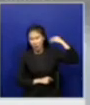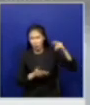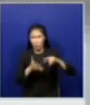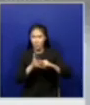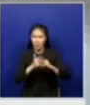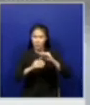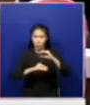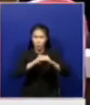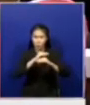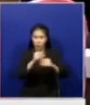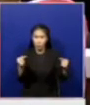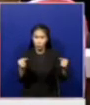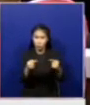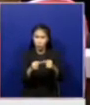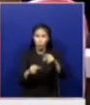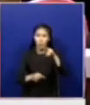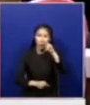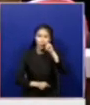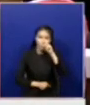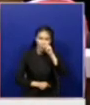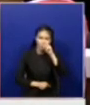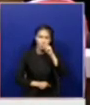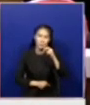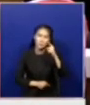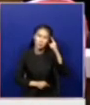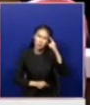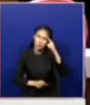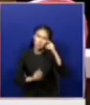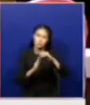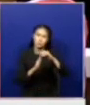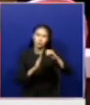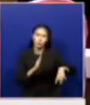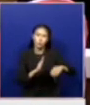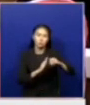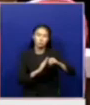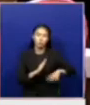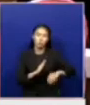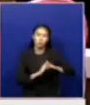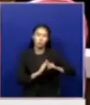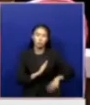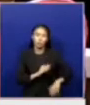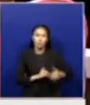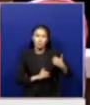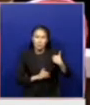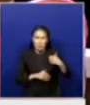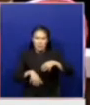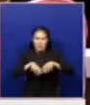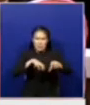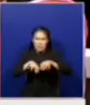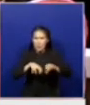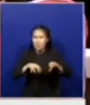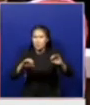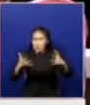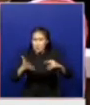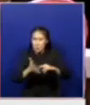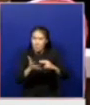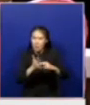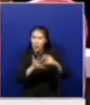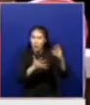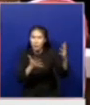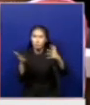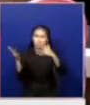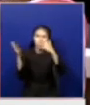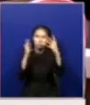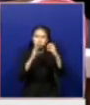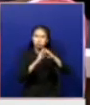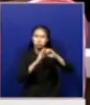การเกี่ยวกับน้ำมักหายไปกับสายน้ำหายไปกับสายฝนเ